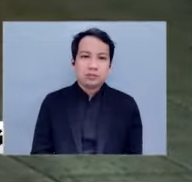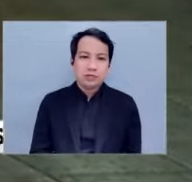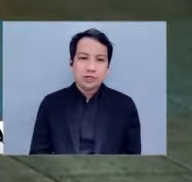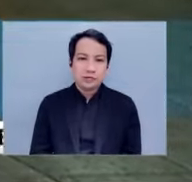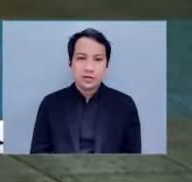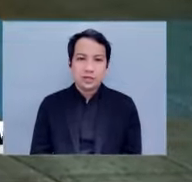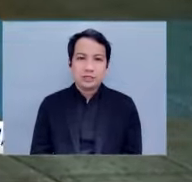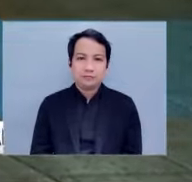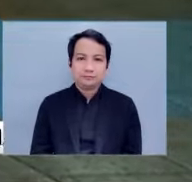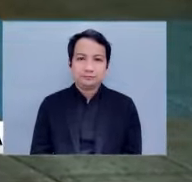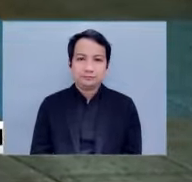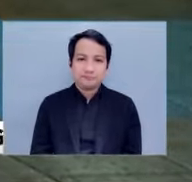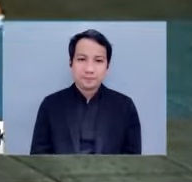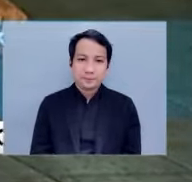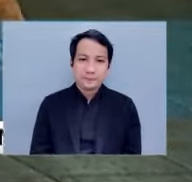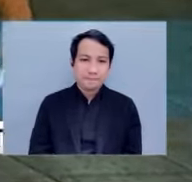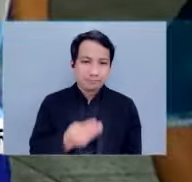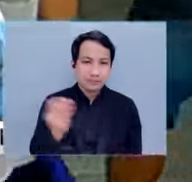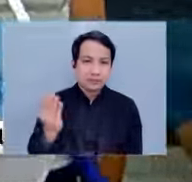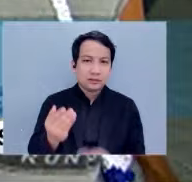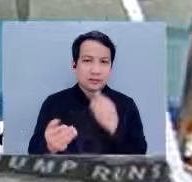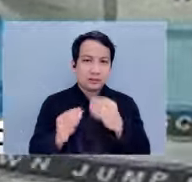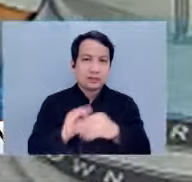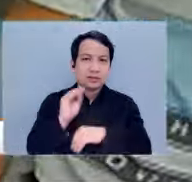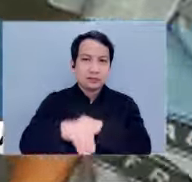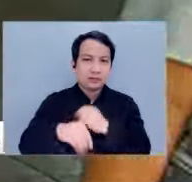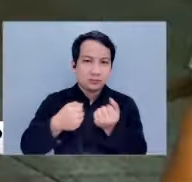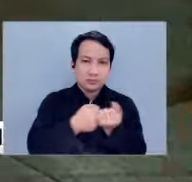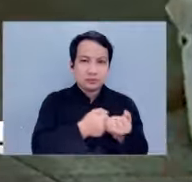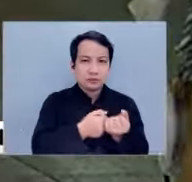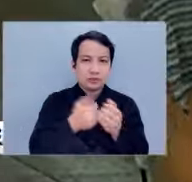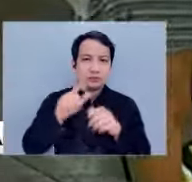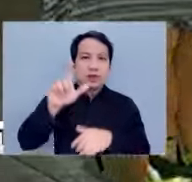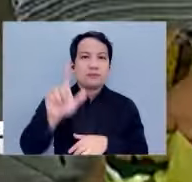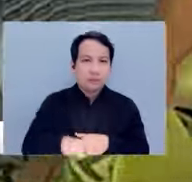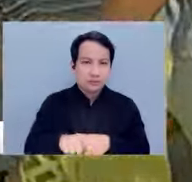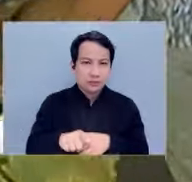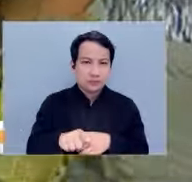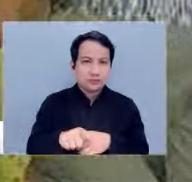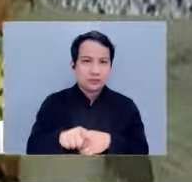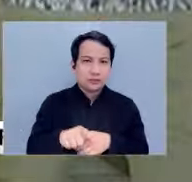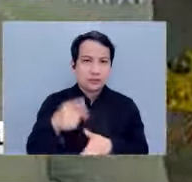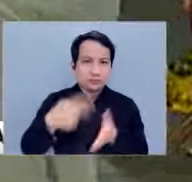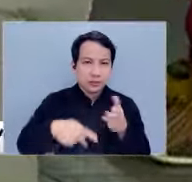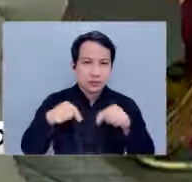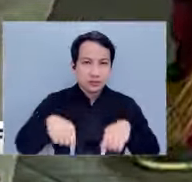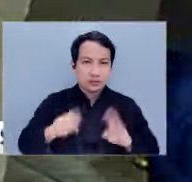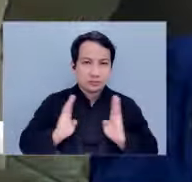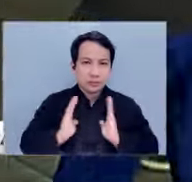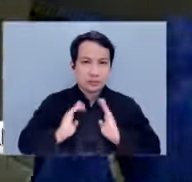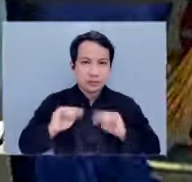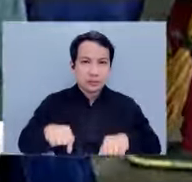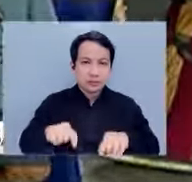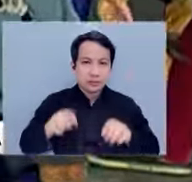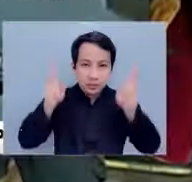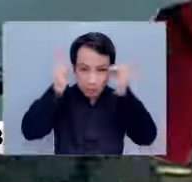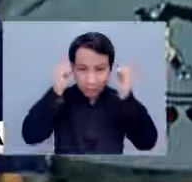Chester, bunsod ng sinasabing oversupply, bagsak presyo tuloy ang mga gulay Bagyo dito sa Dagonoy Market sa Maynila.